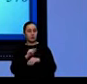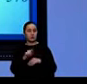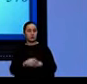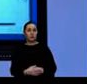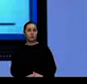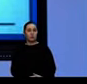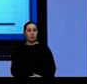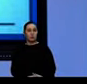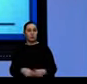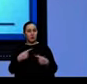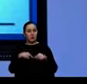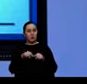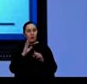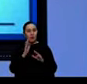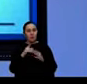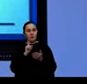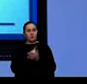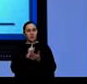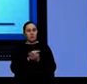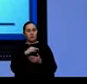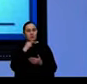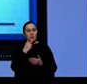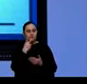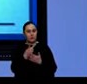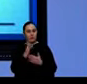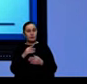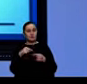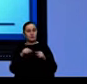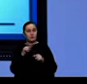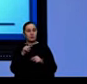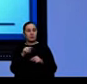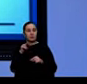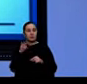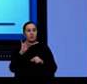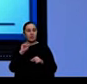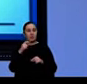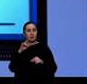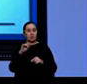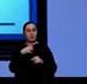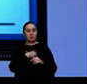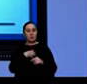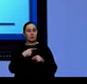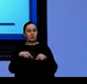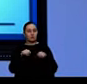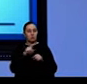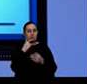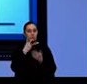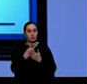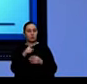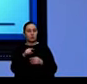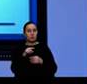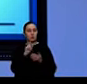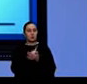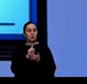Barakalla. Unday bo'lsa, masalaga qaraymiz. Demak, diagramma asosida mana bunday